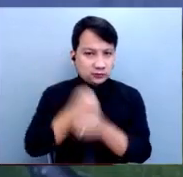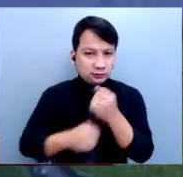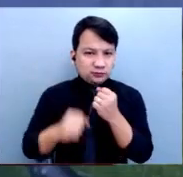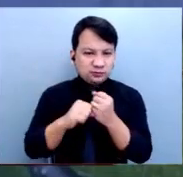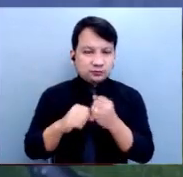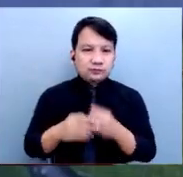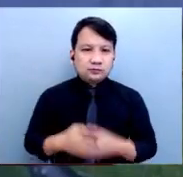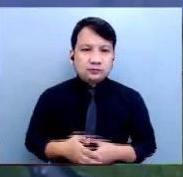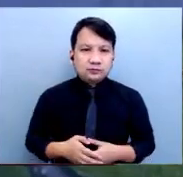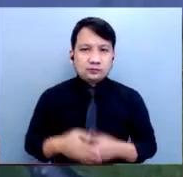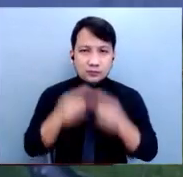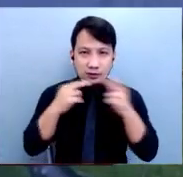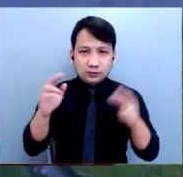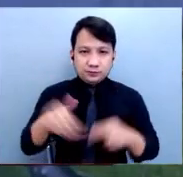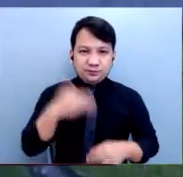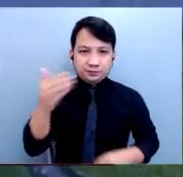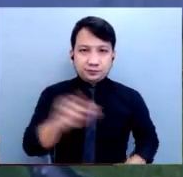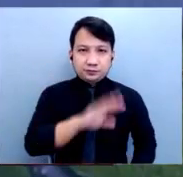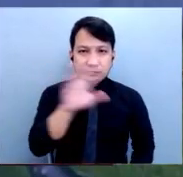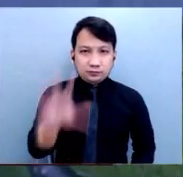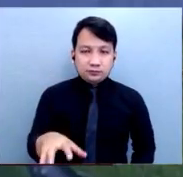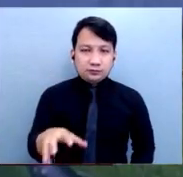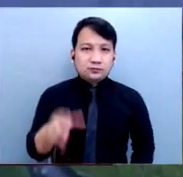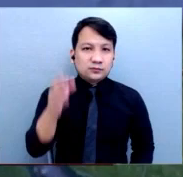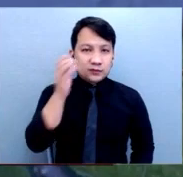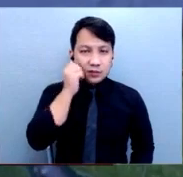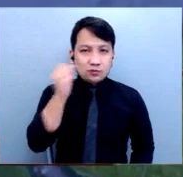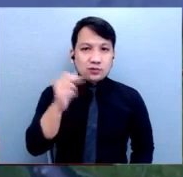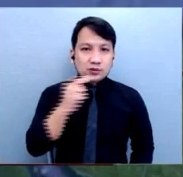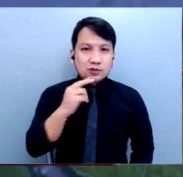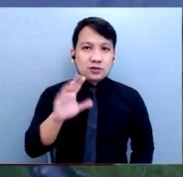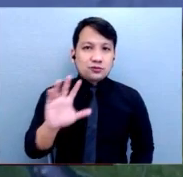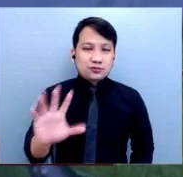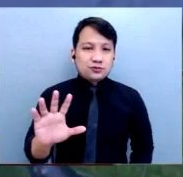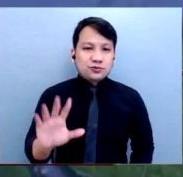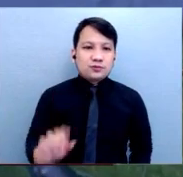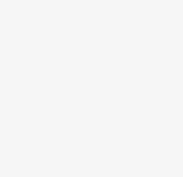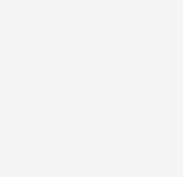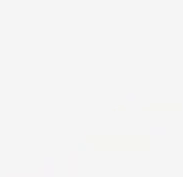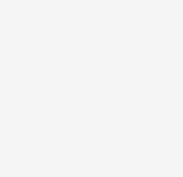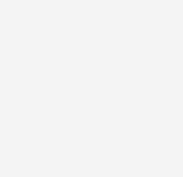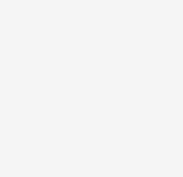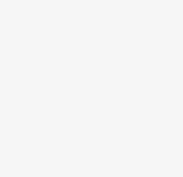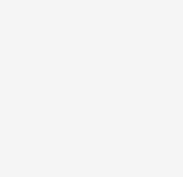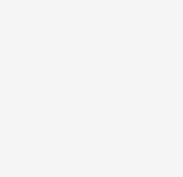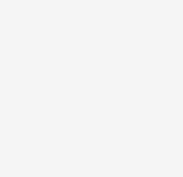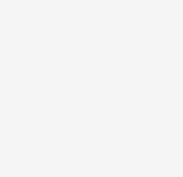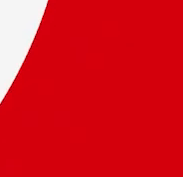Nagbabalita mula sa frontline, Camille Samonte, News 5.